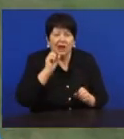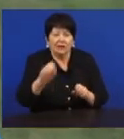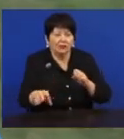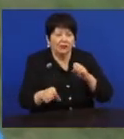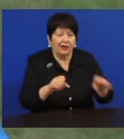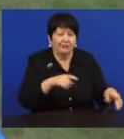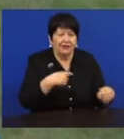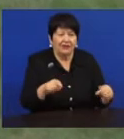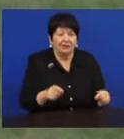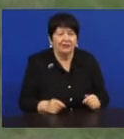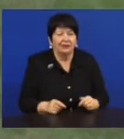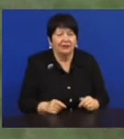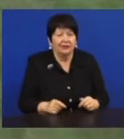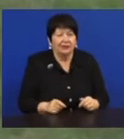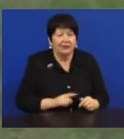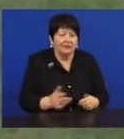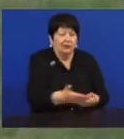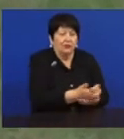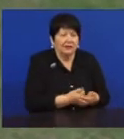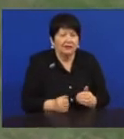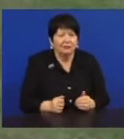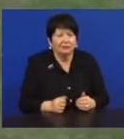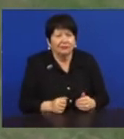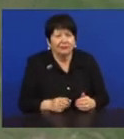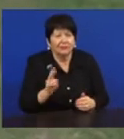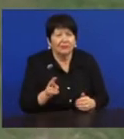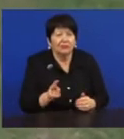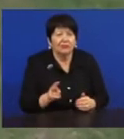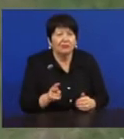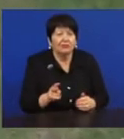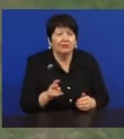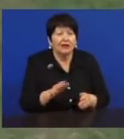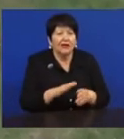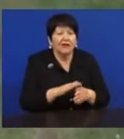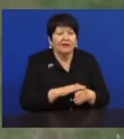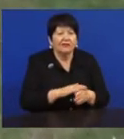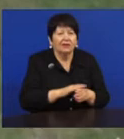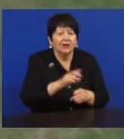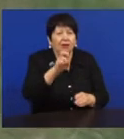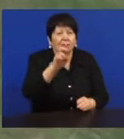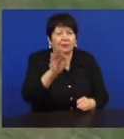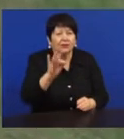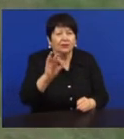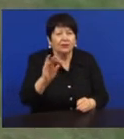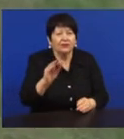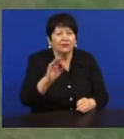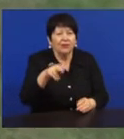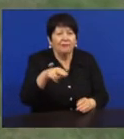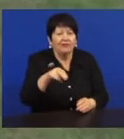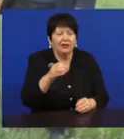deșeuri în natură, să le colectăm. Pavel, cum e familia și câți ani ai? Berezov Pavel,